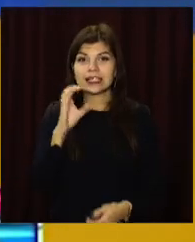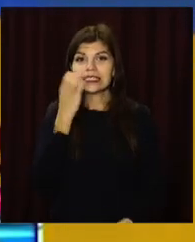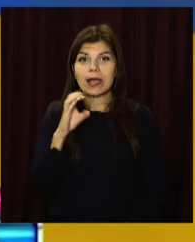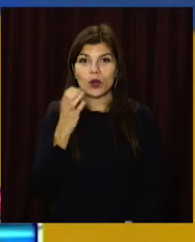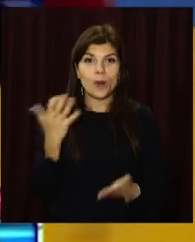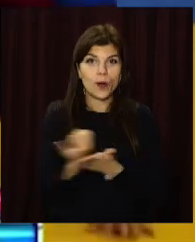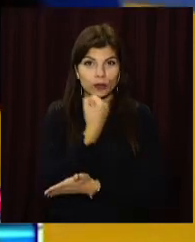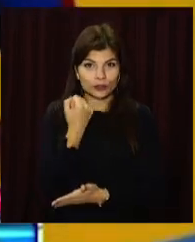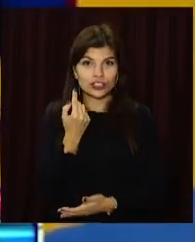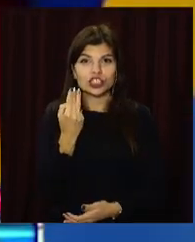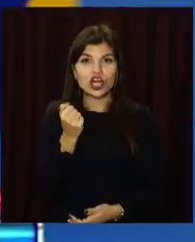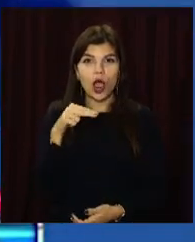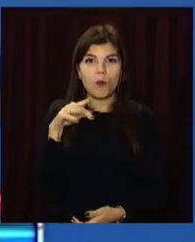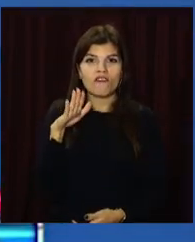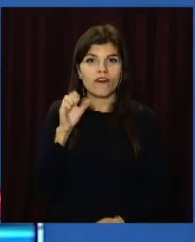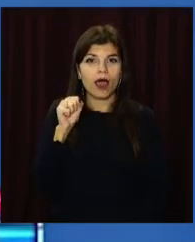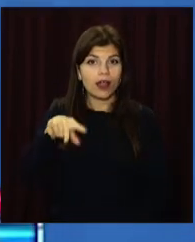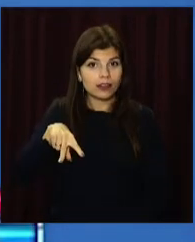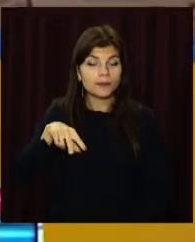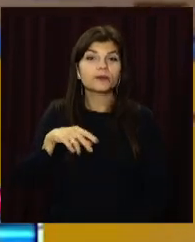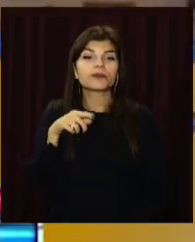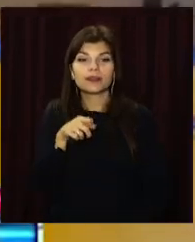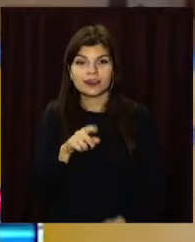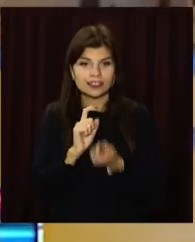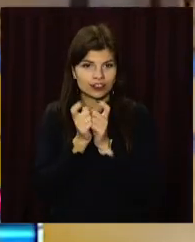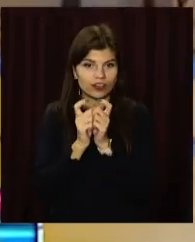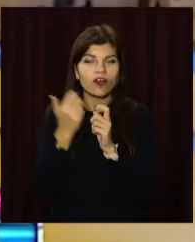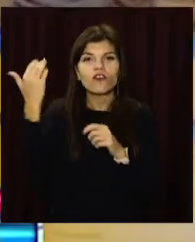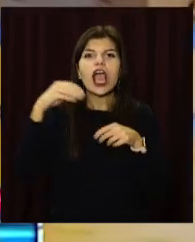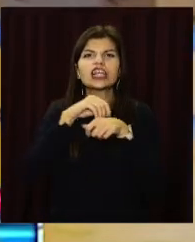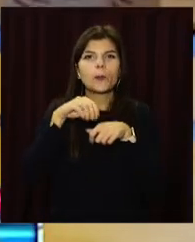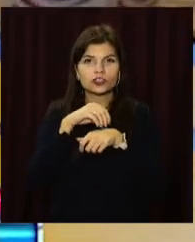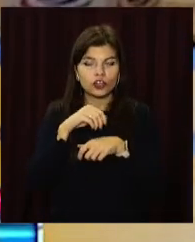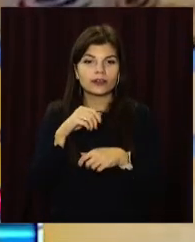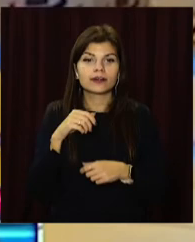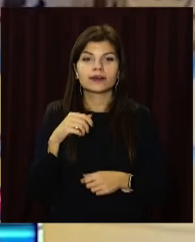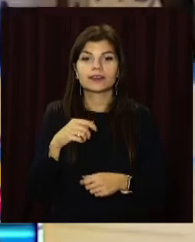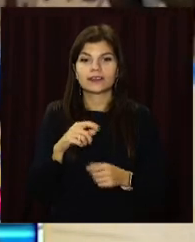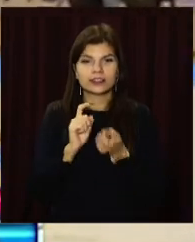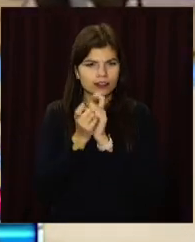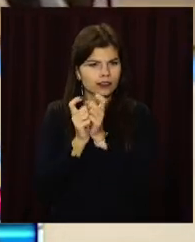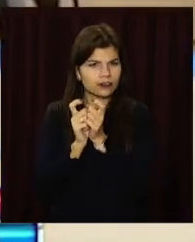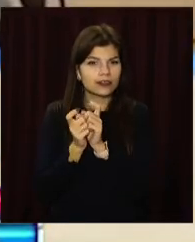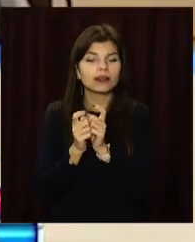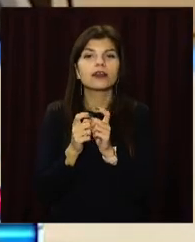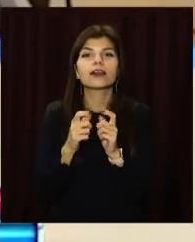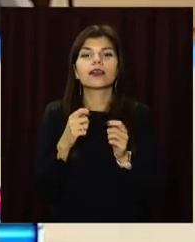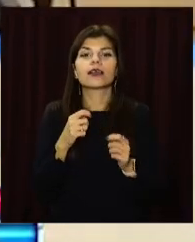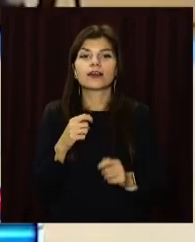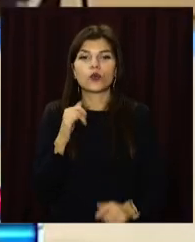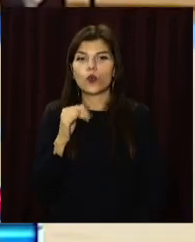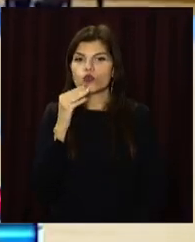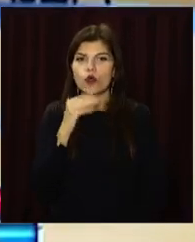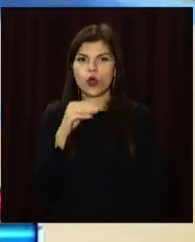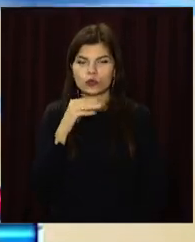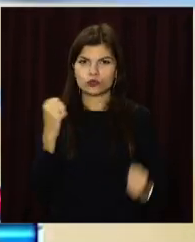Михайло Шаповалов. У півфіналі самбіст з Дніпра розгромив азербайджанця. Каже, підійшов до світової першості у